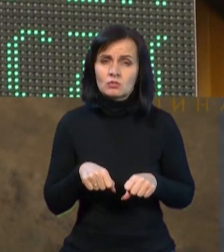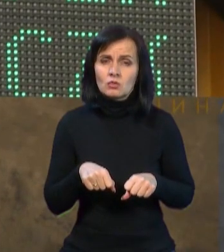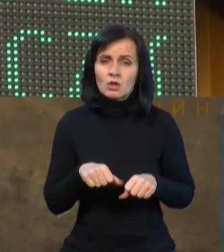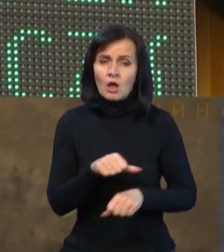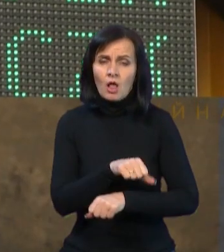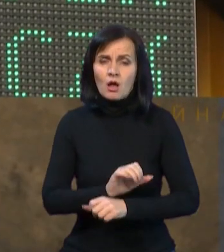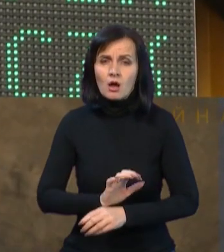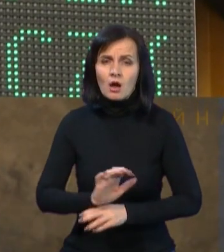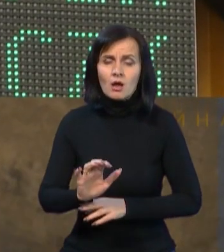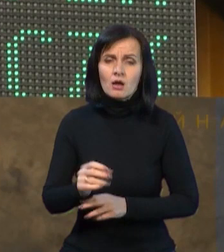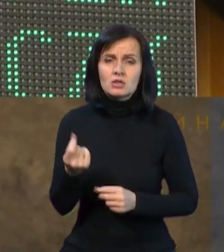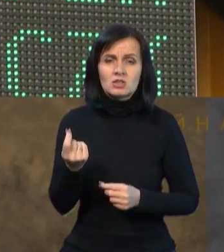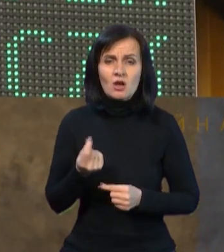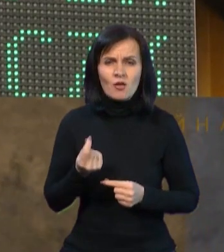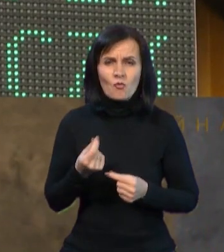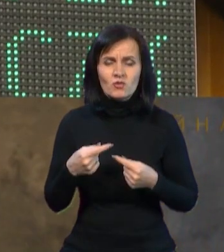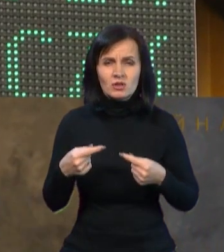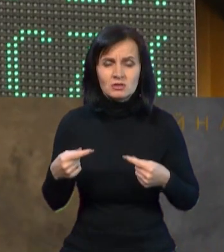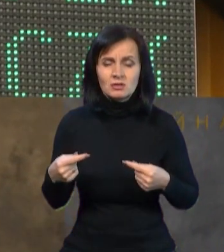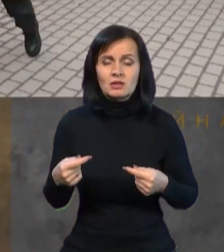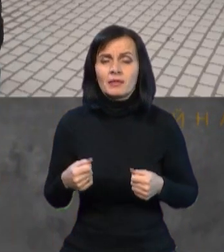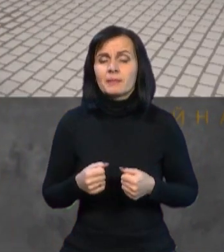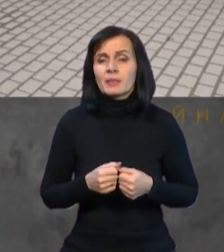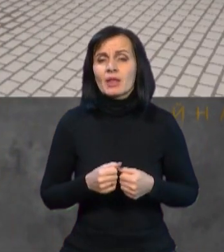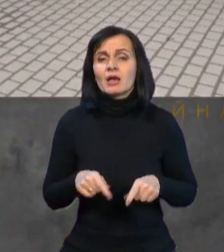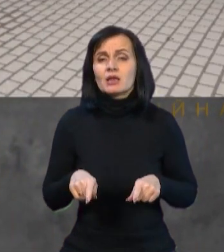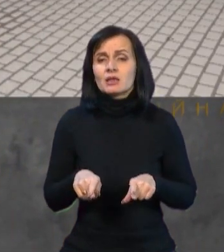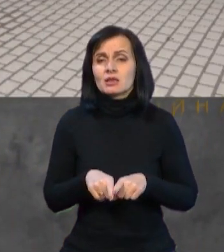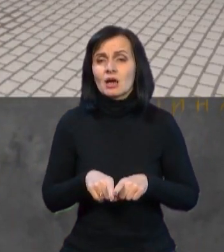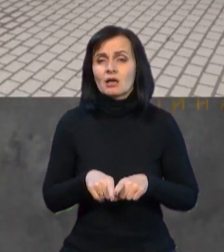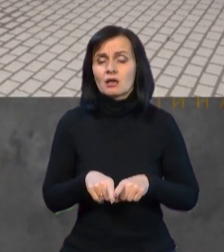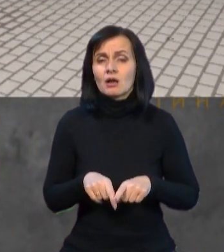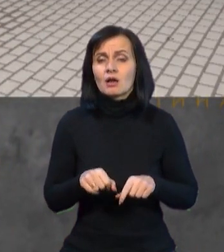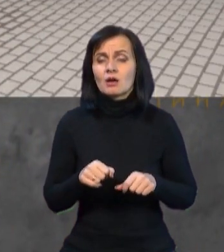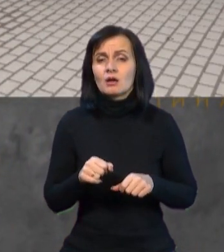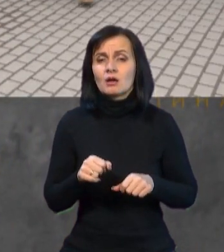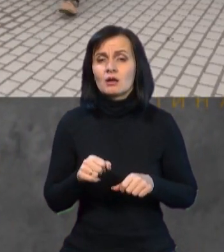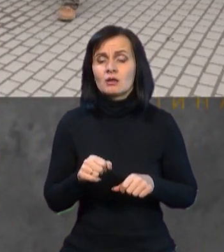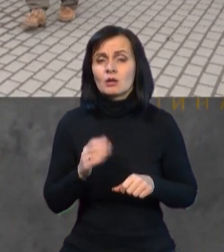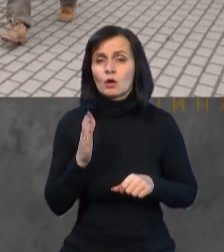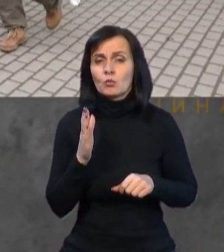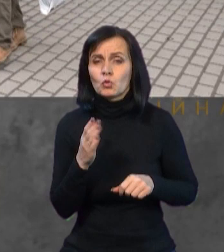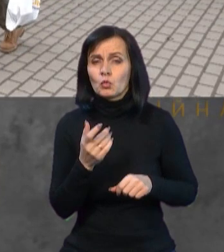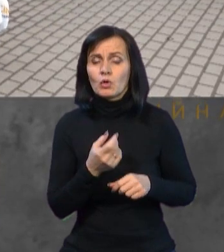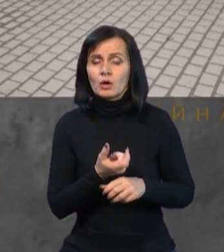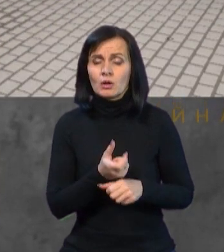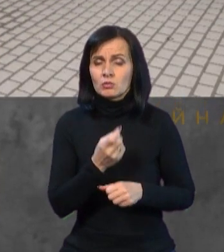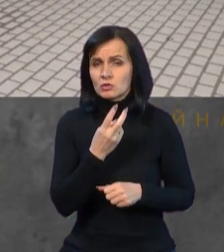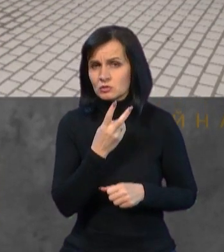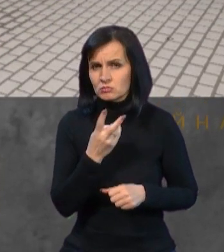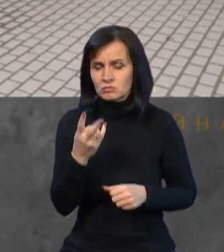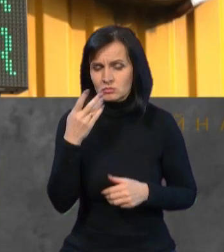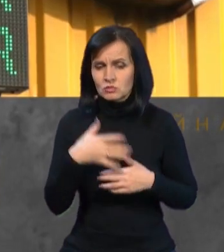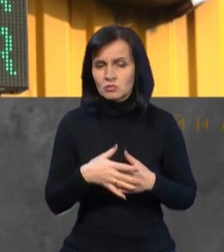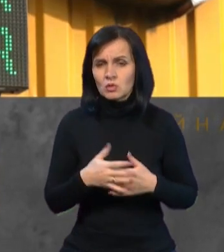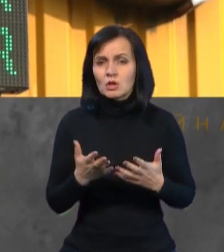експорту зернових різних культур, і в такий спосіб тоді вже буде більш видніше, який буде